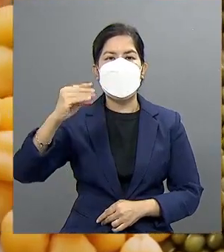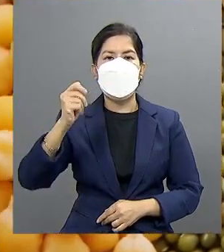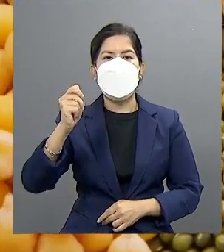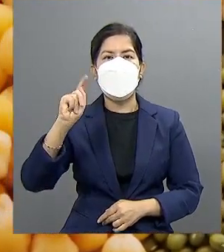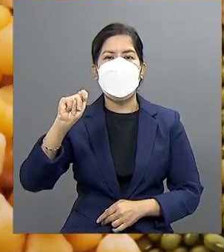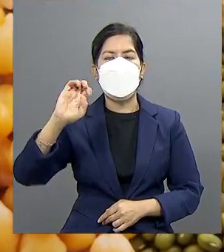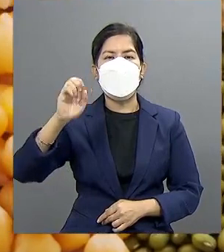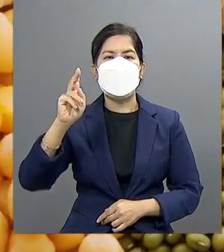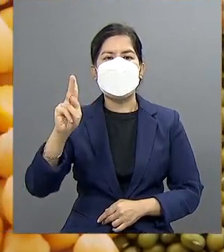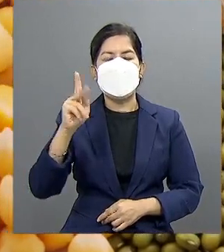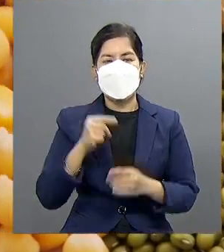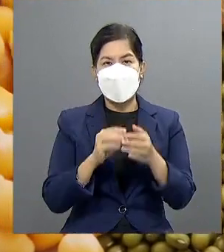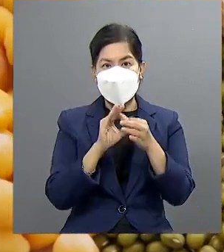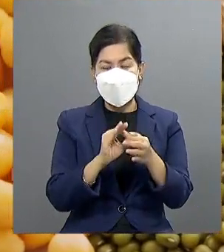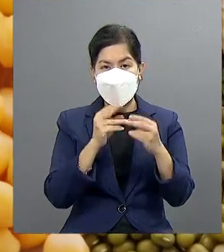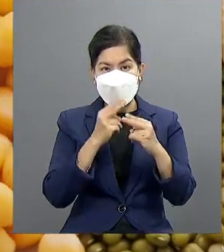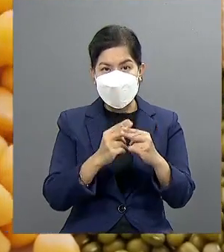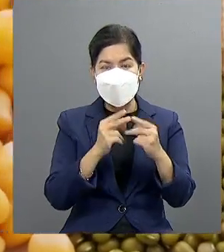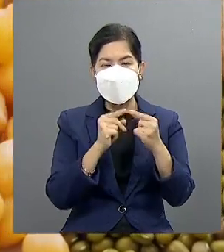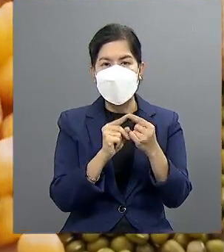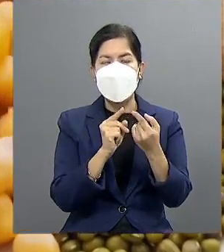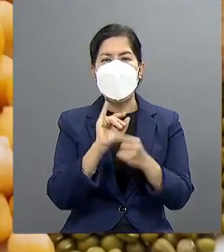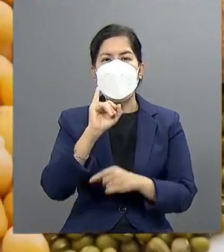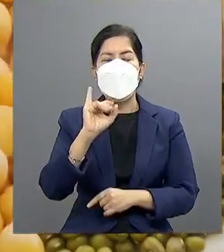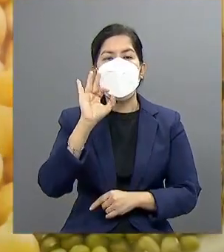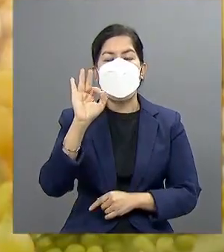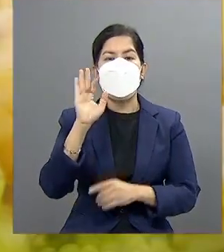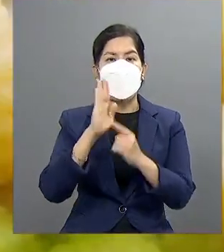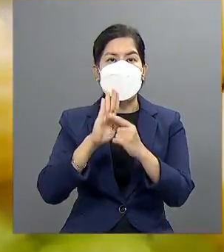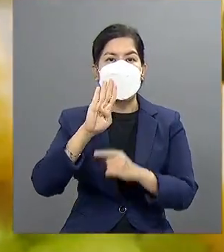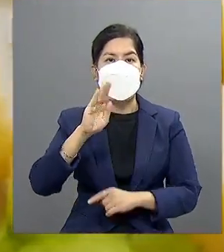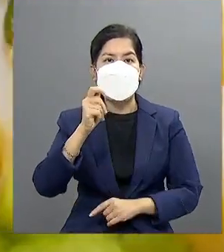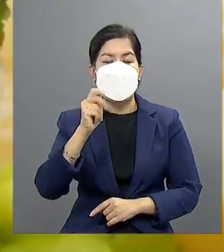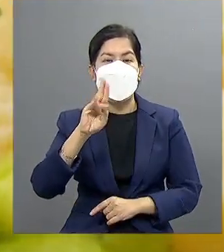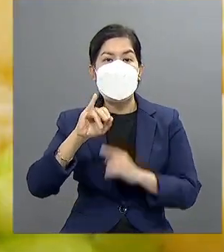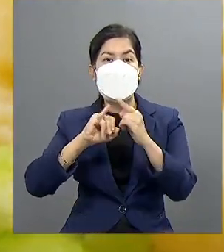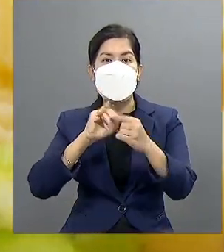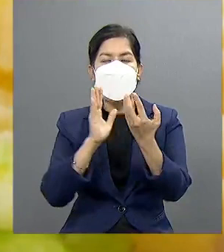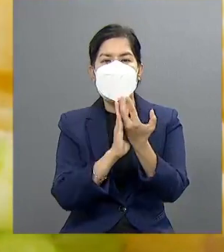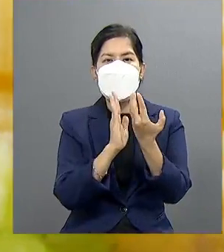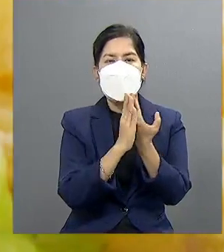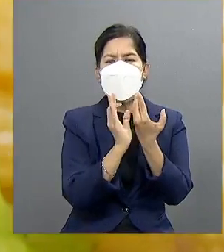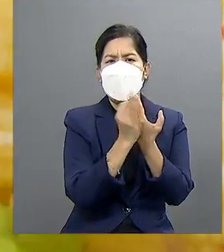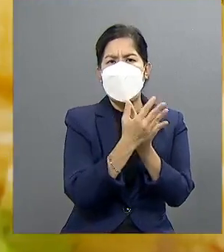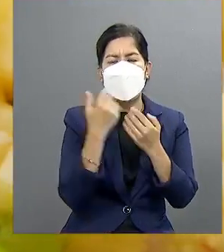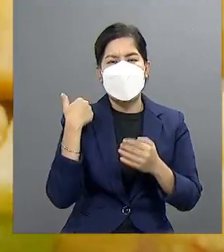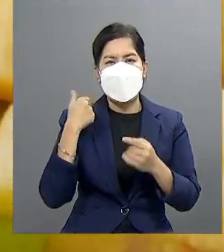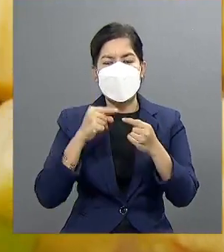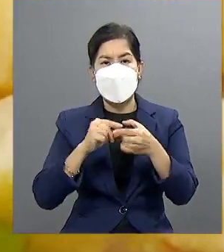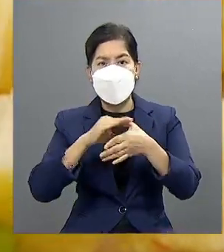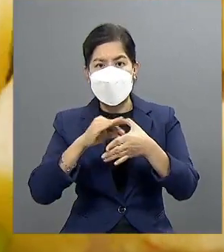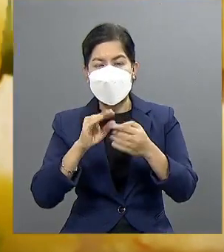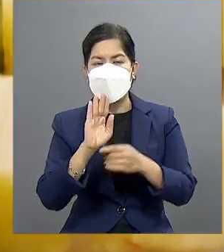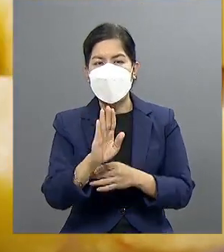พวกไฟเบอร์ผักผลไม้ที่มันหลากหลายสีสองคือเป็นพวกไขมันอิ่มตัวชนิดดีอย่างเช่นเป็นพวกไขมันจากพืชไขมันจ